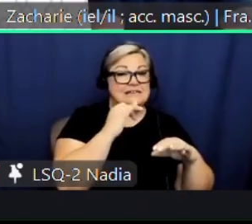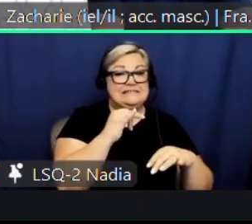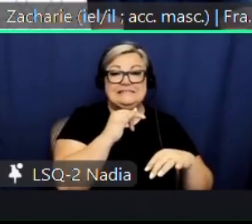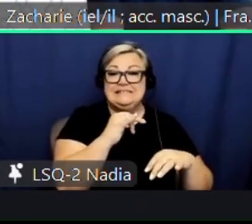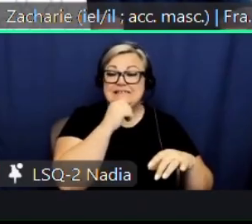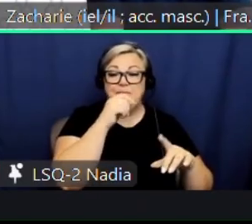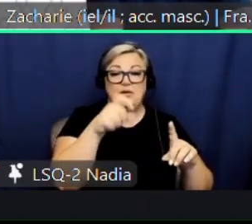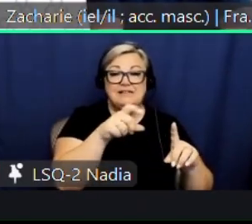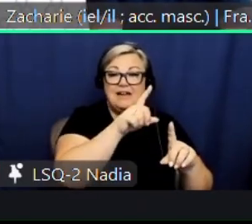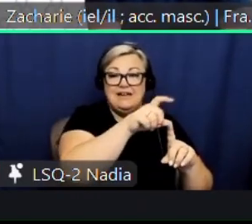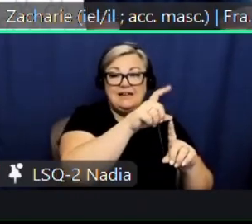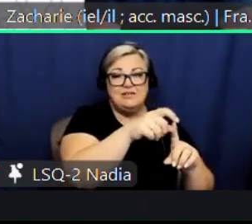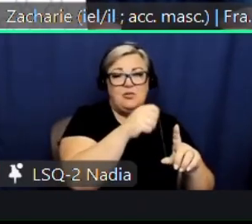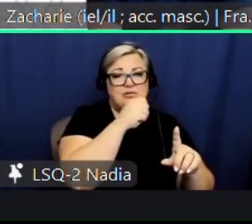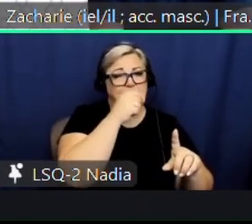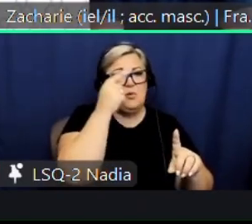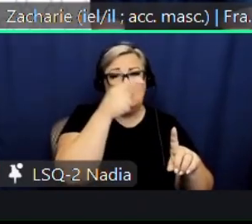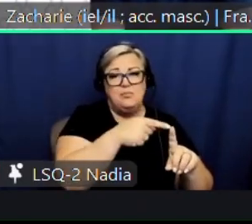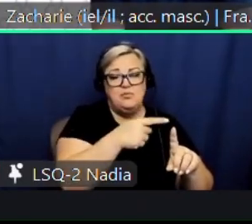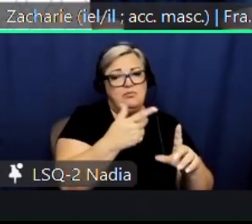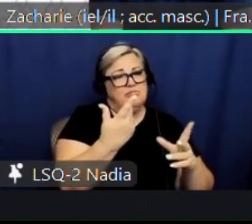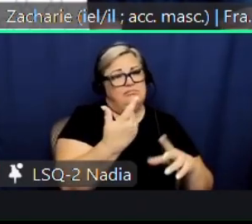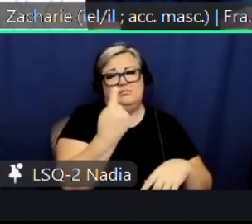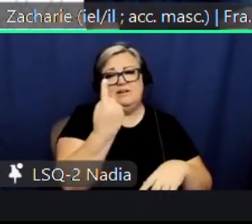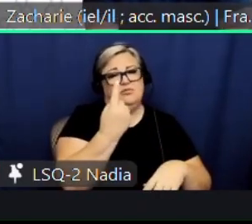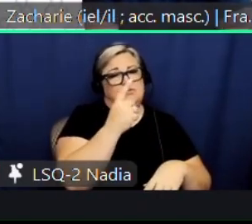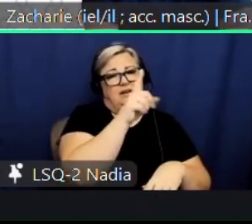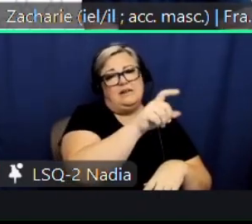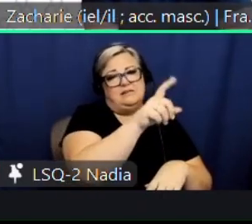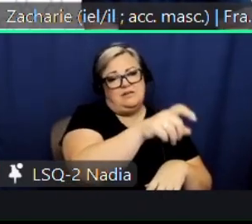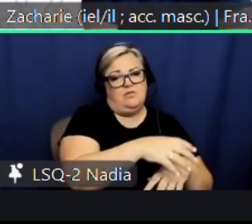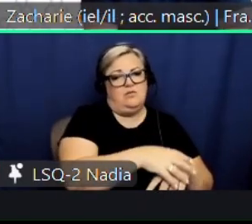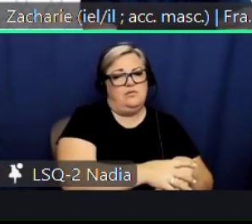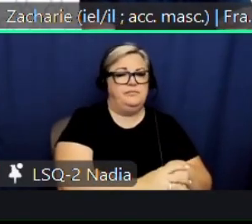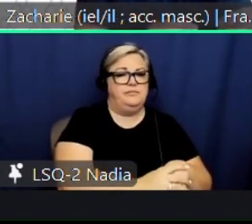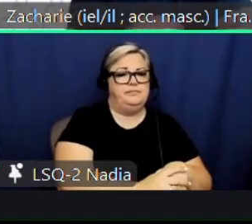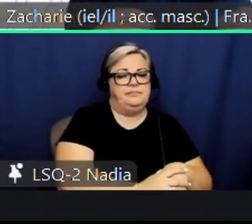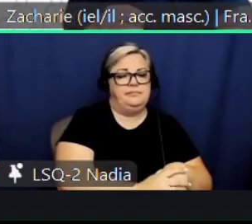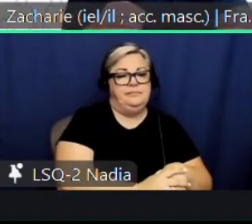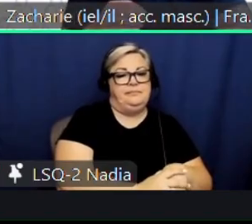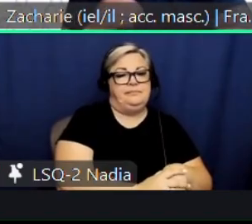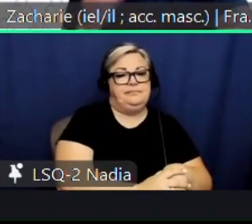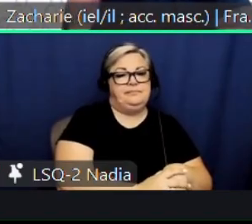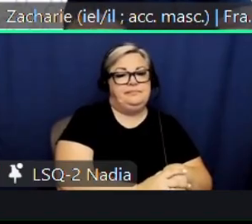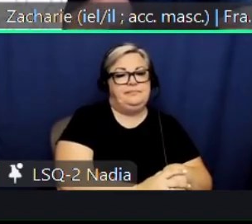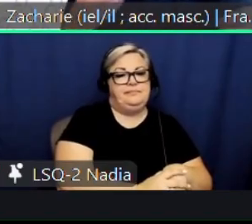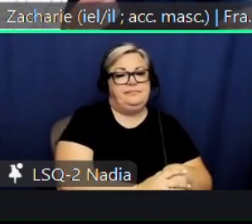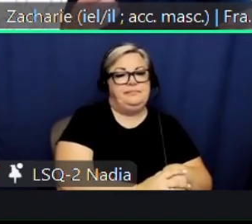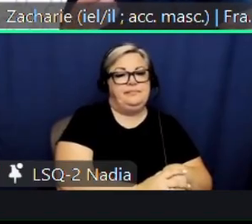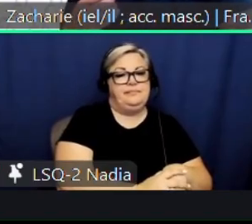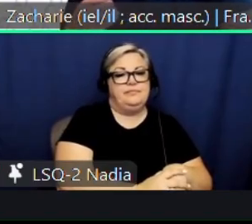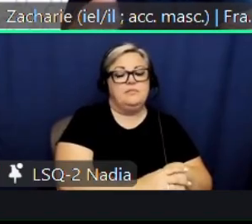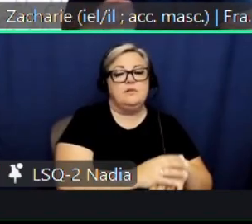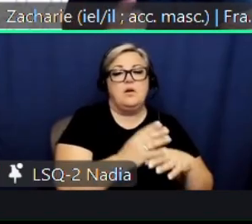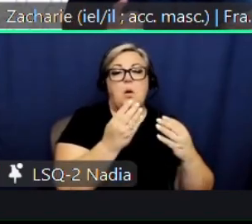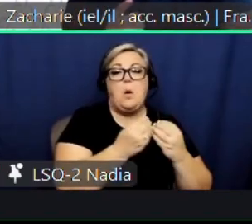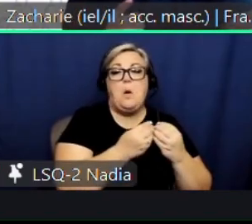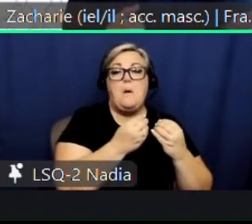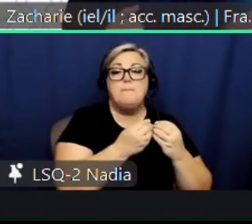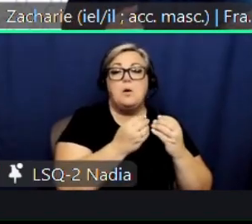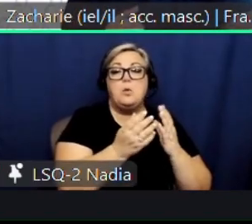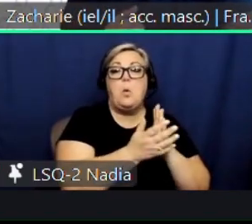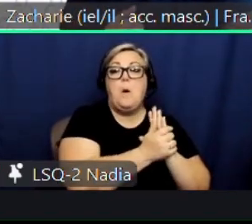à l'objectif du rendez-vous ou à la préoccupation de la personne cliente. Il y a plusieurs